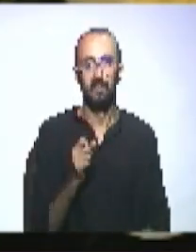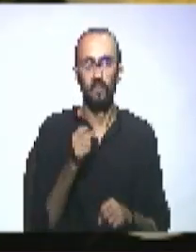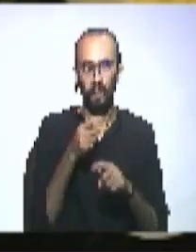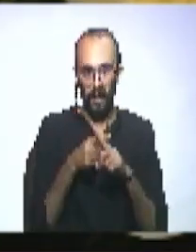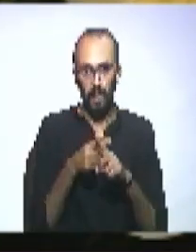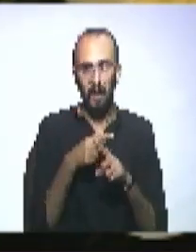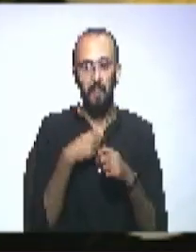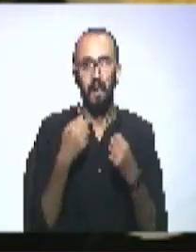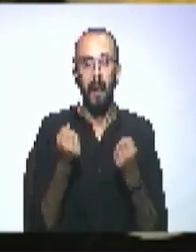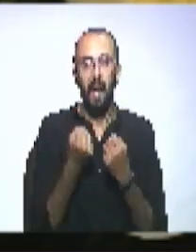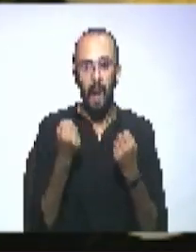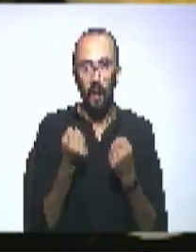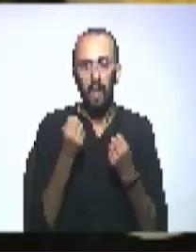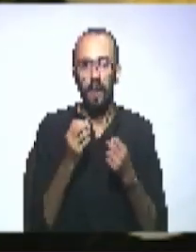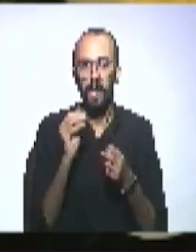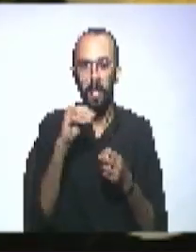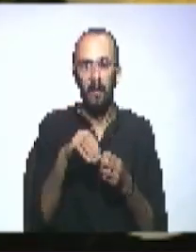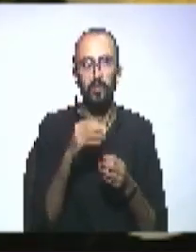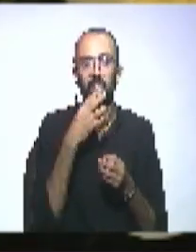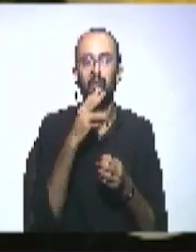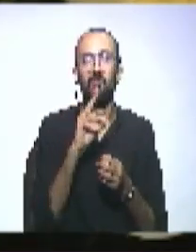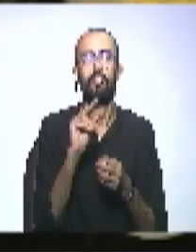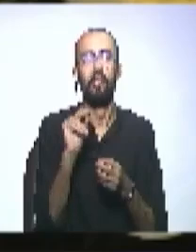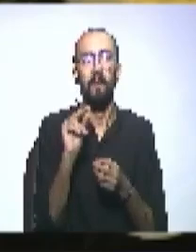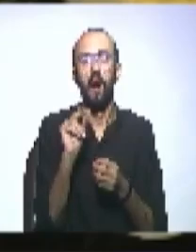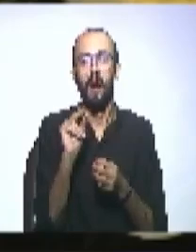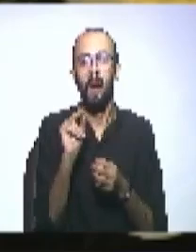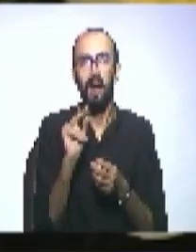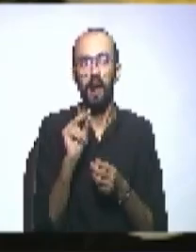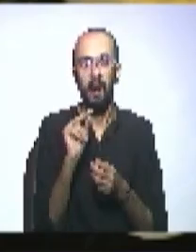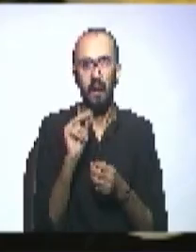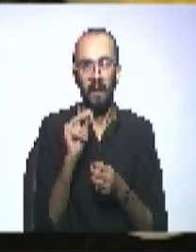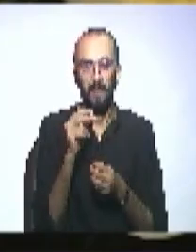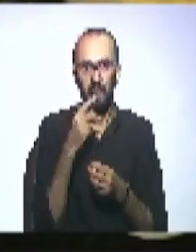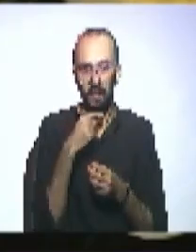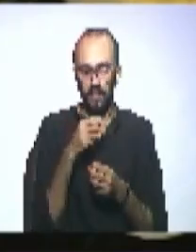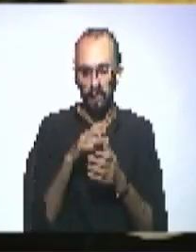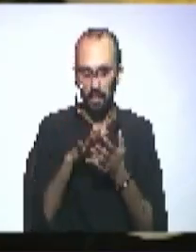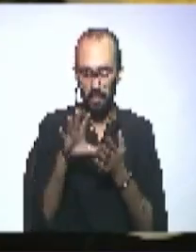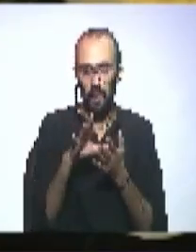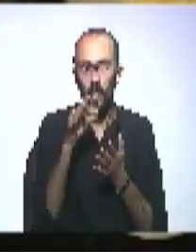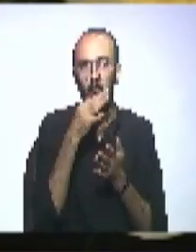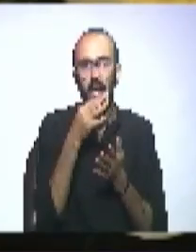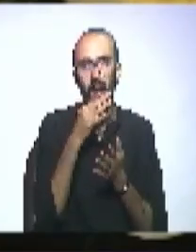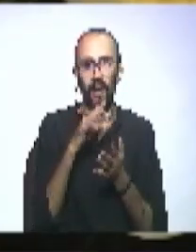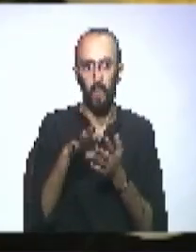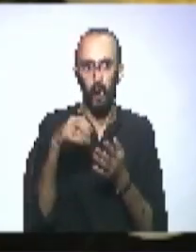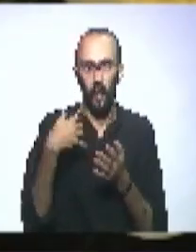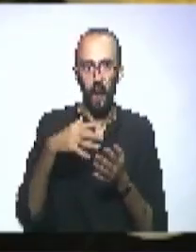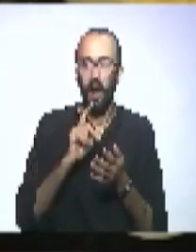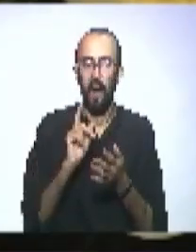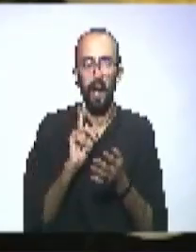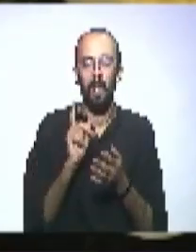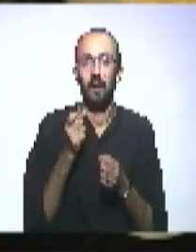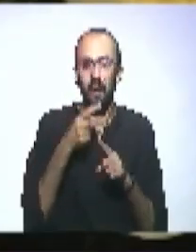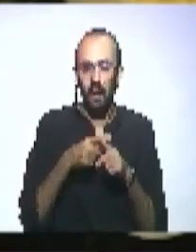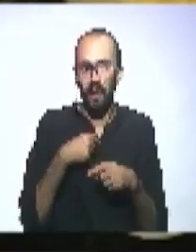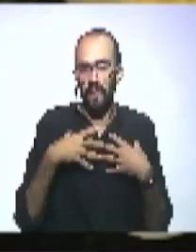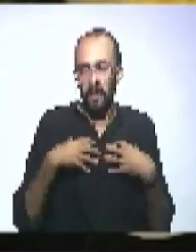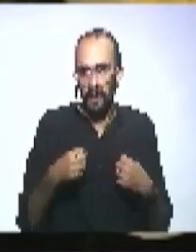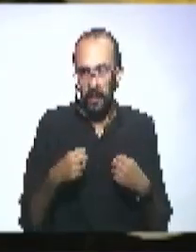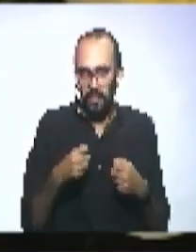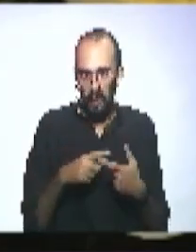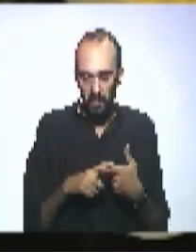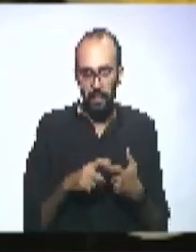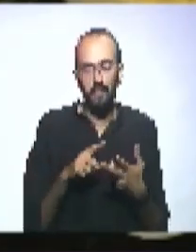واحاول ان انا برضو احط فيها حاجات يعني تكلفتها قليله وفي نفس الوقت تبقى مغذيه